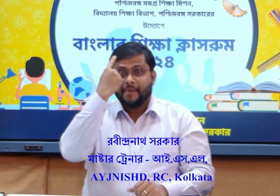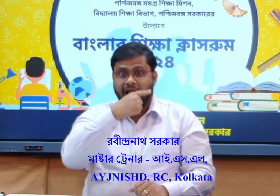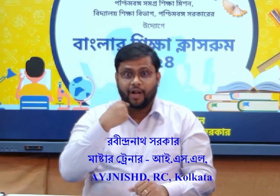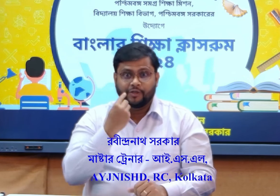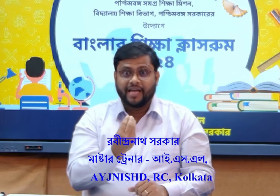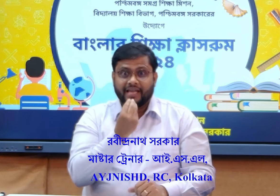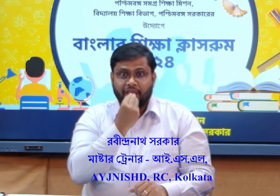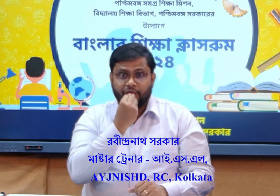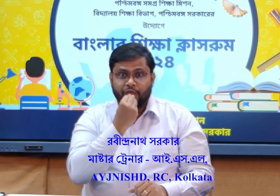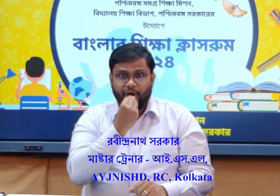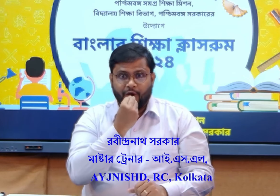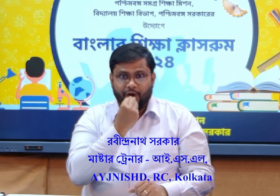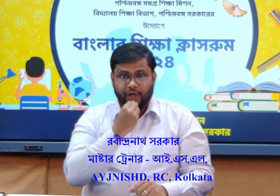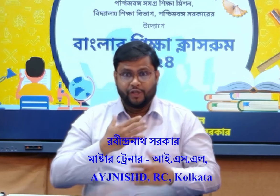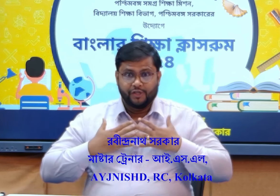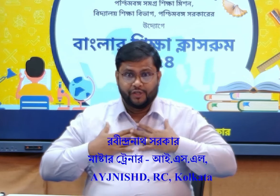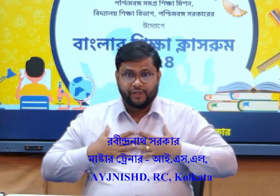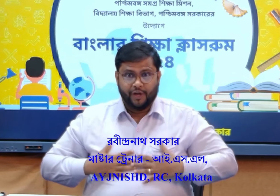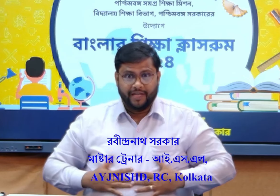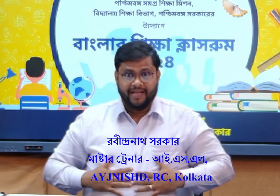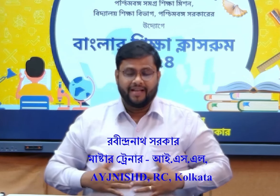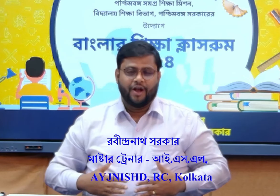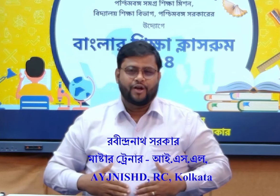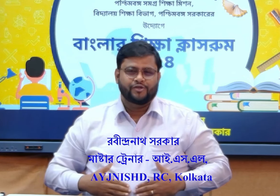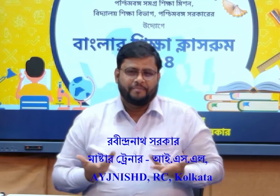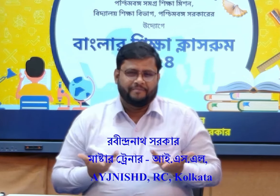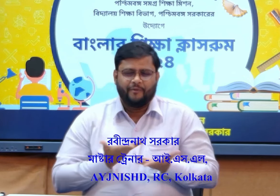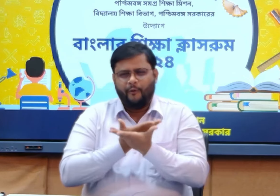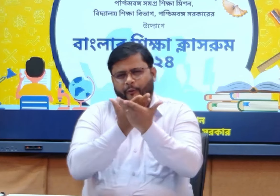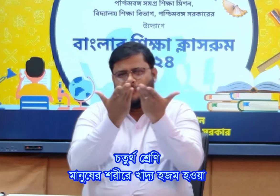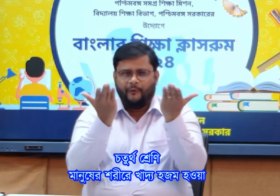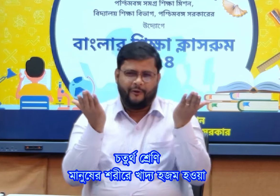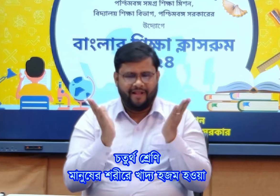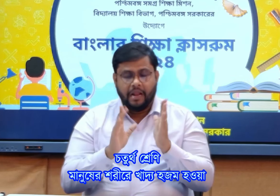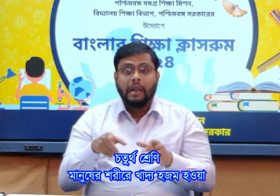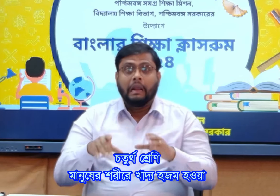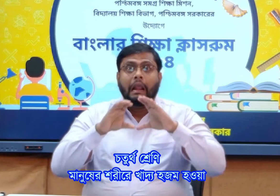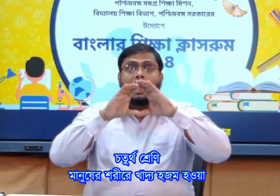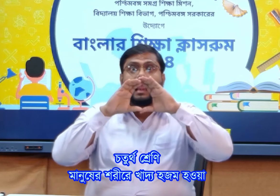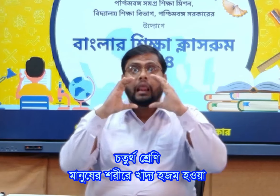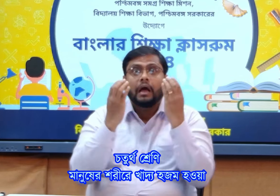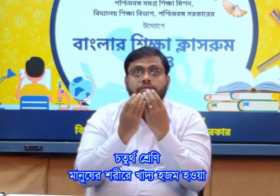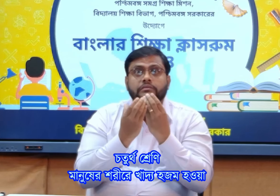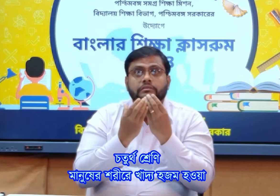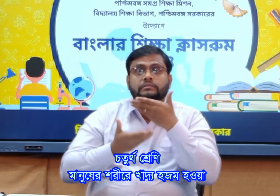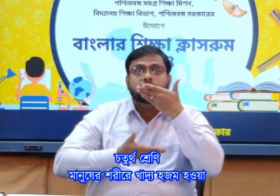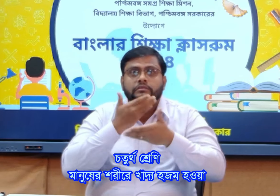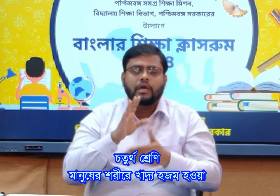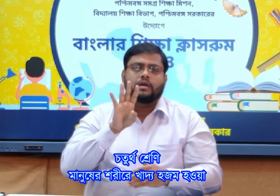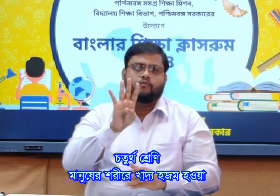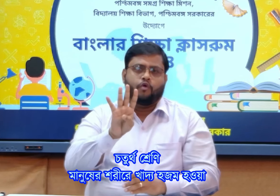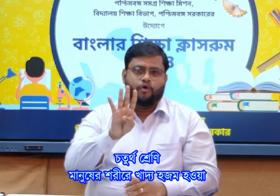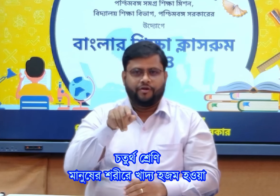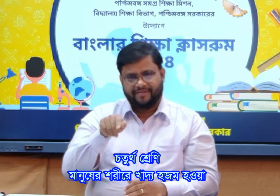হচ্ছে মানুষের শরীরে খাদ্য হজম হওয়া এবং এটা চতুর্থ শ্রেণীর পাঠ্য